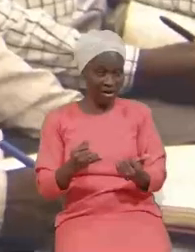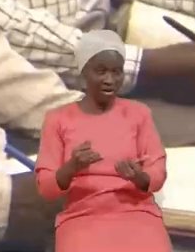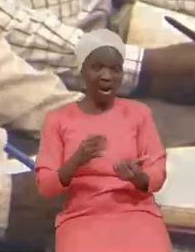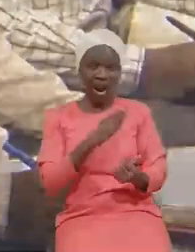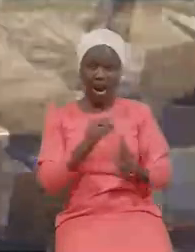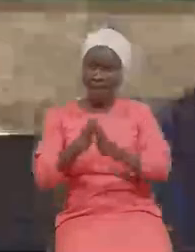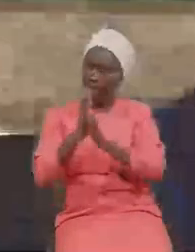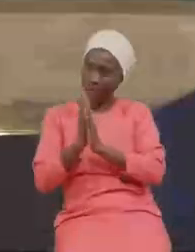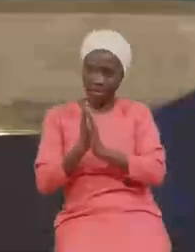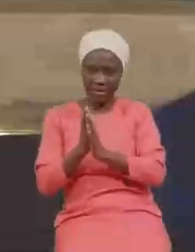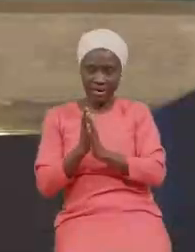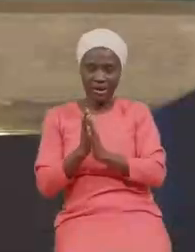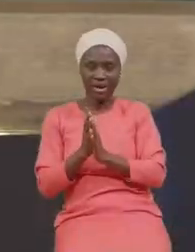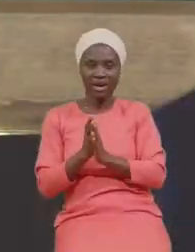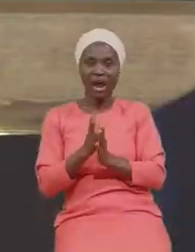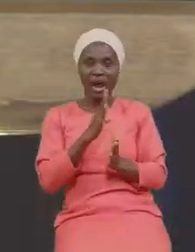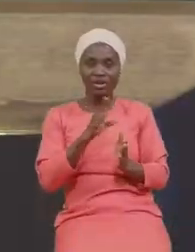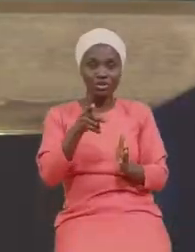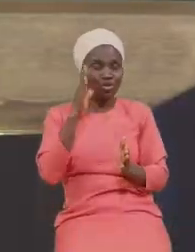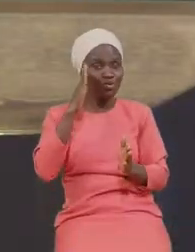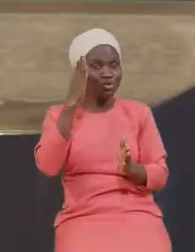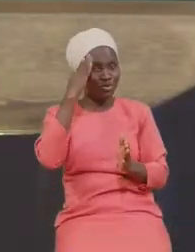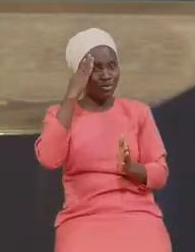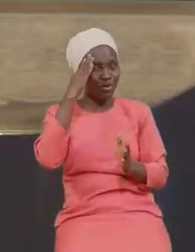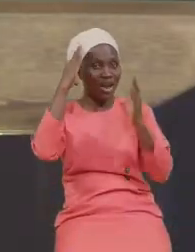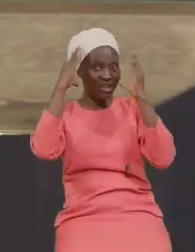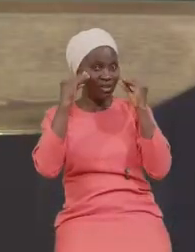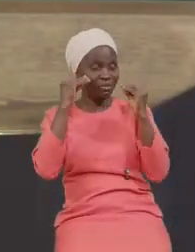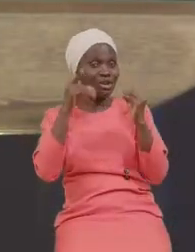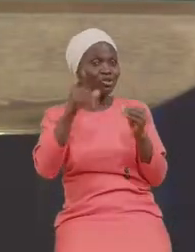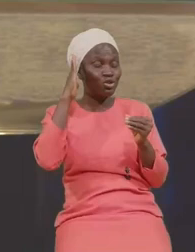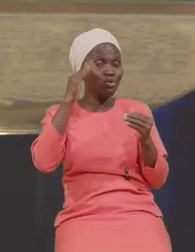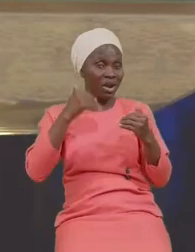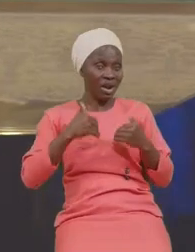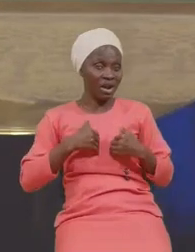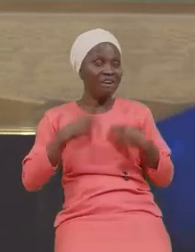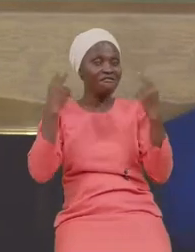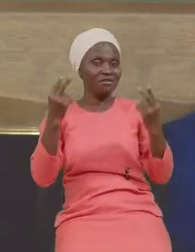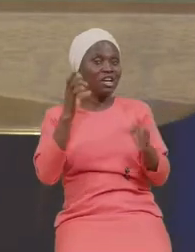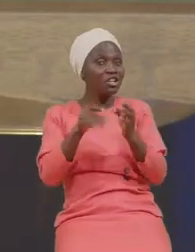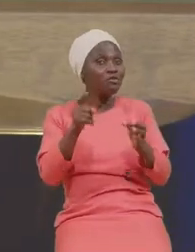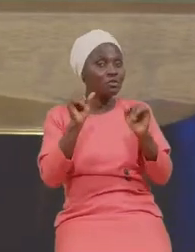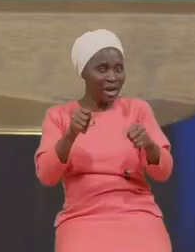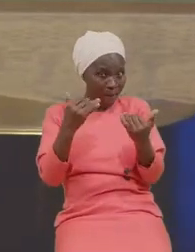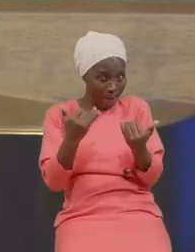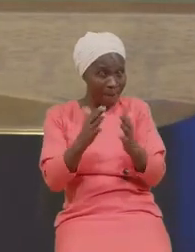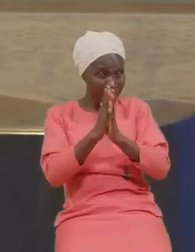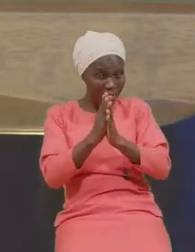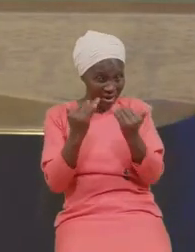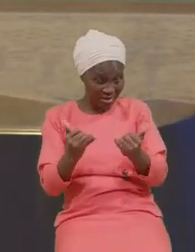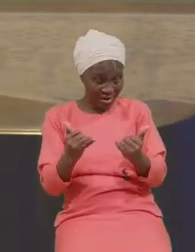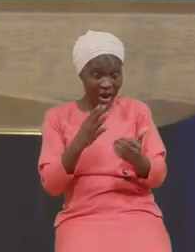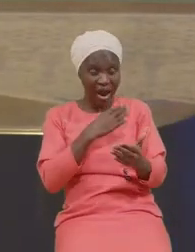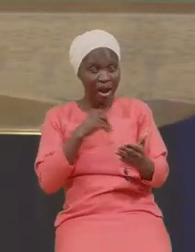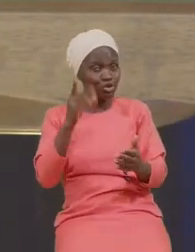avant de vous lever et et si vous si vous allez vous lever et amenez tout et lire